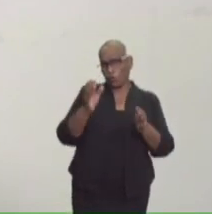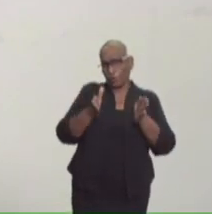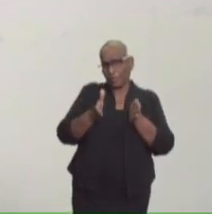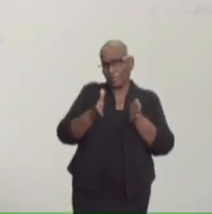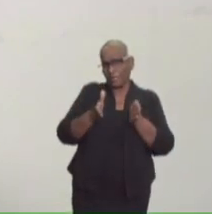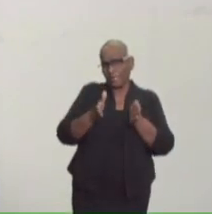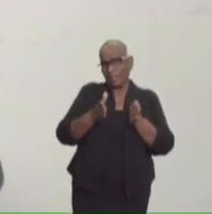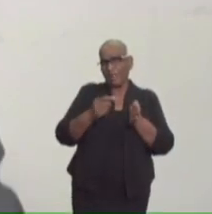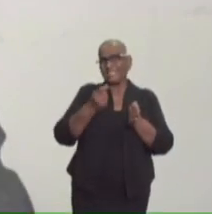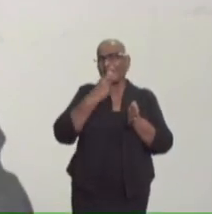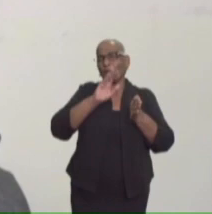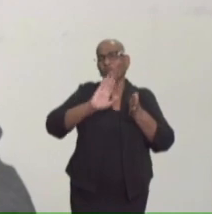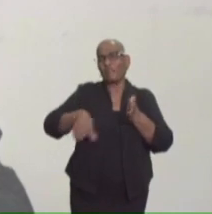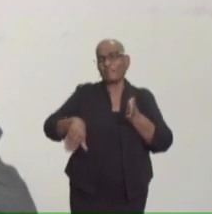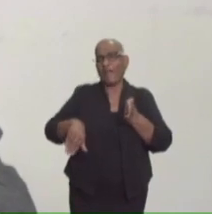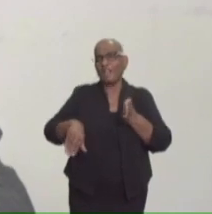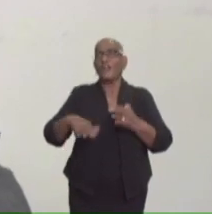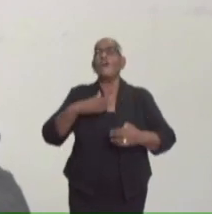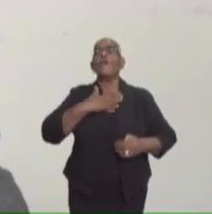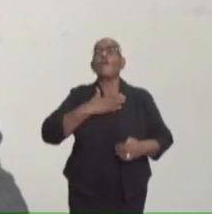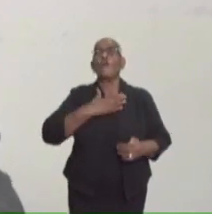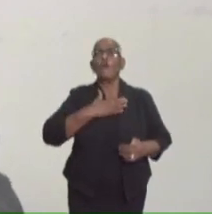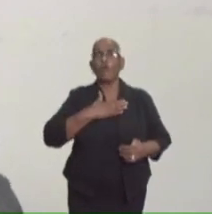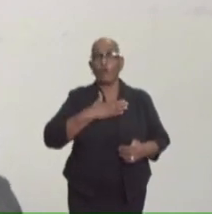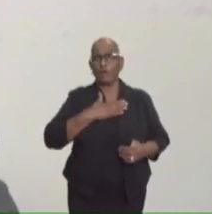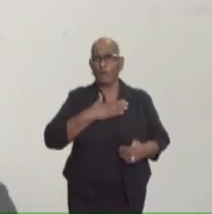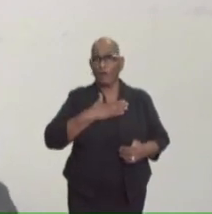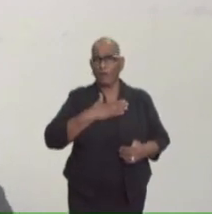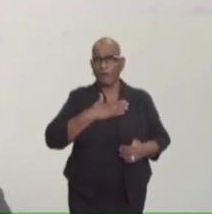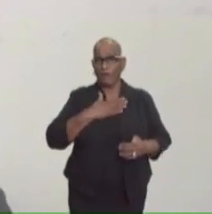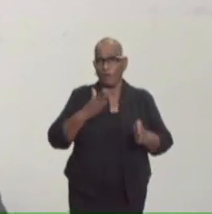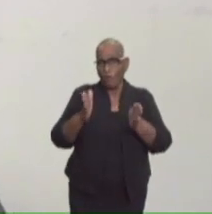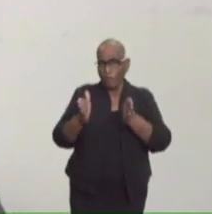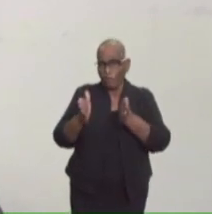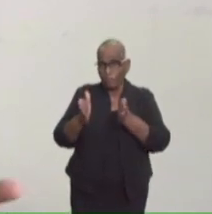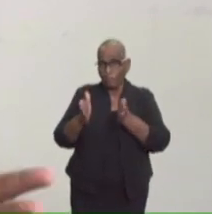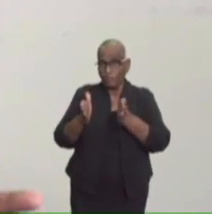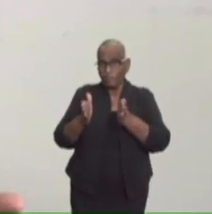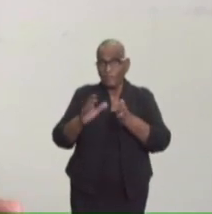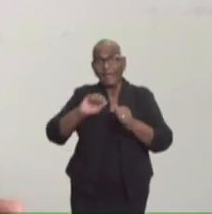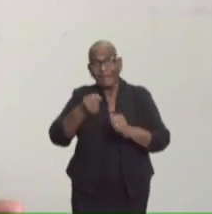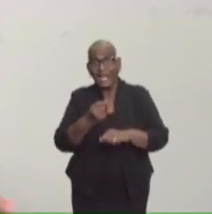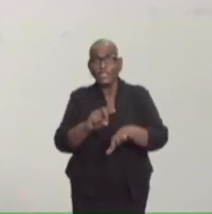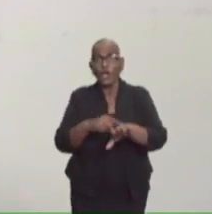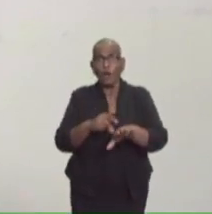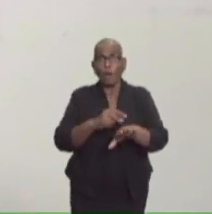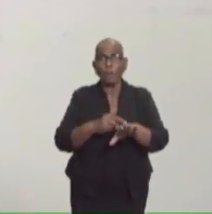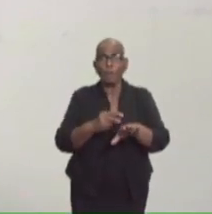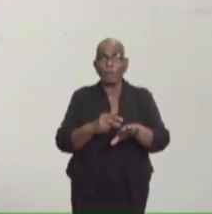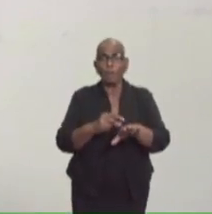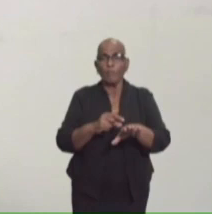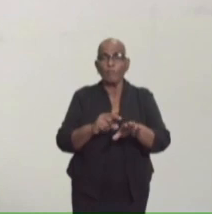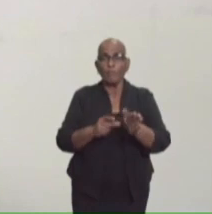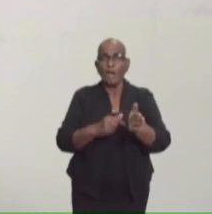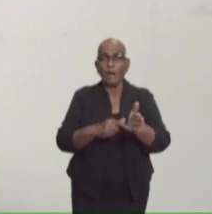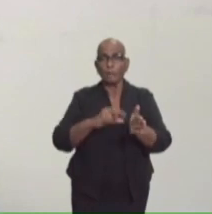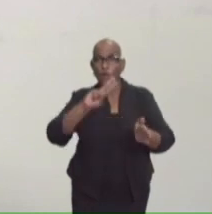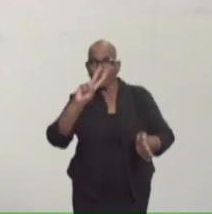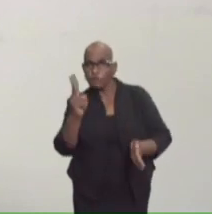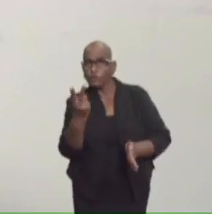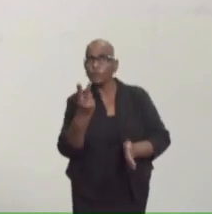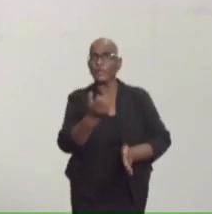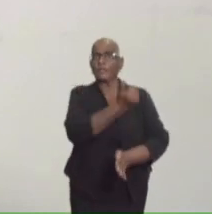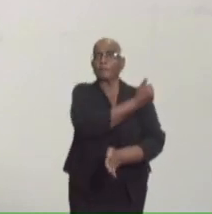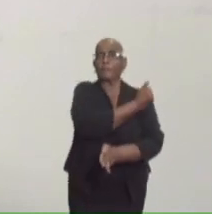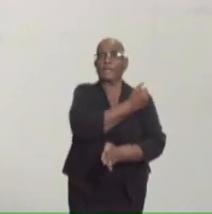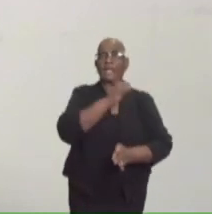vervallen. Gelukkig lijkt dat deel gebruikt te kunnen worden voor de tweede prik van AstraZeneca.